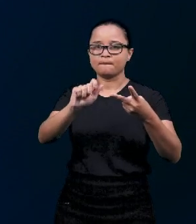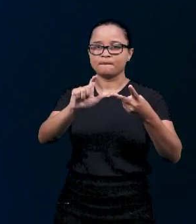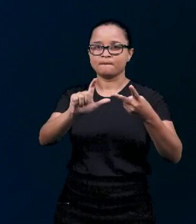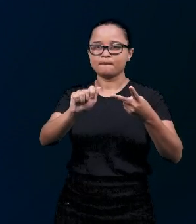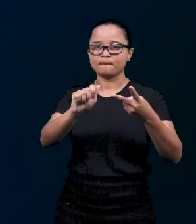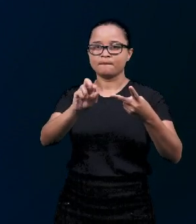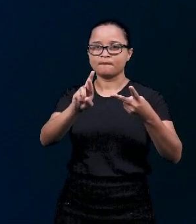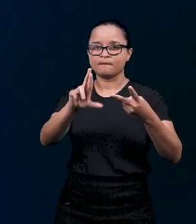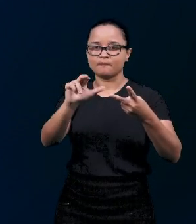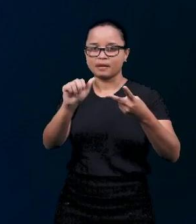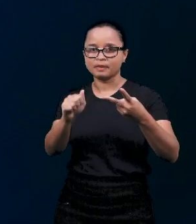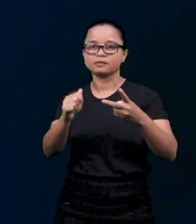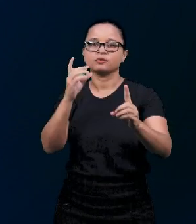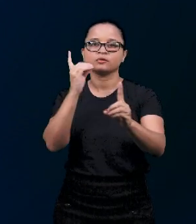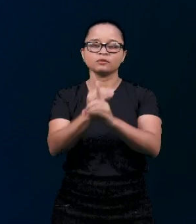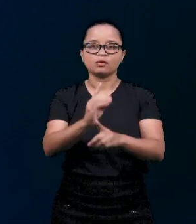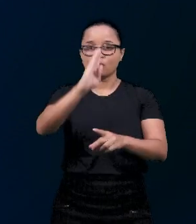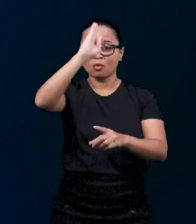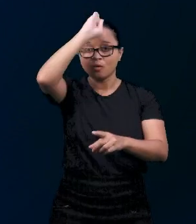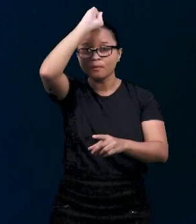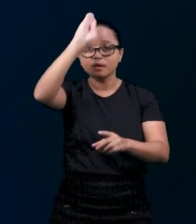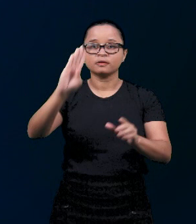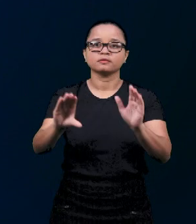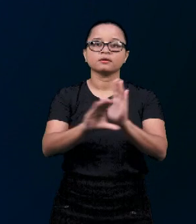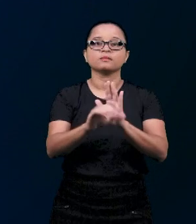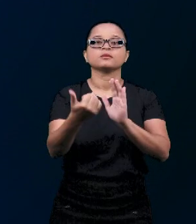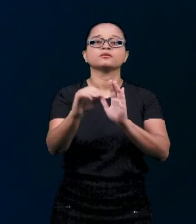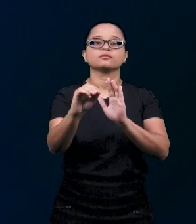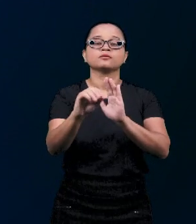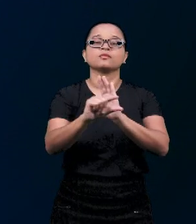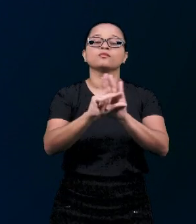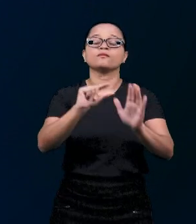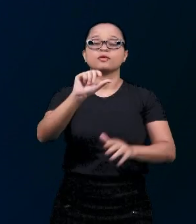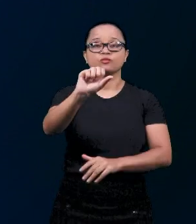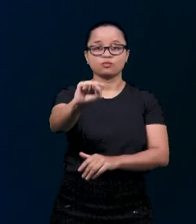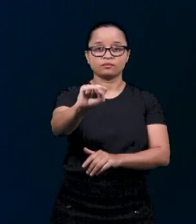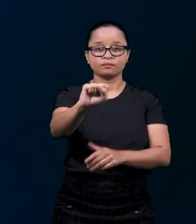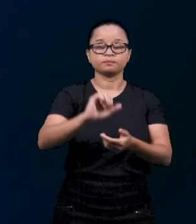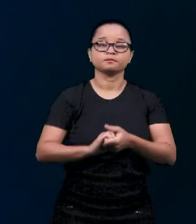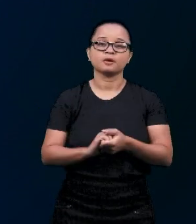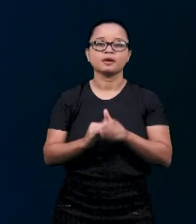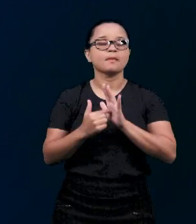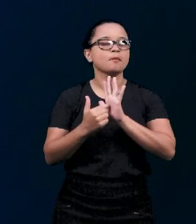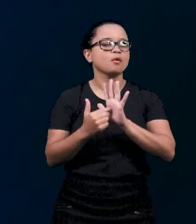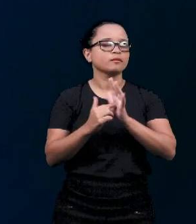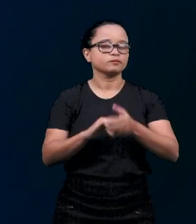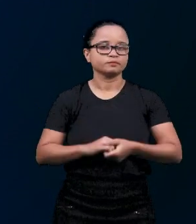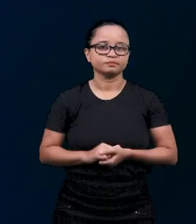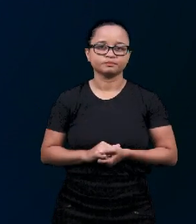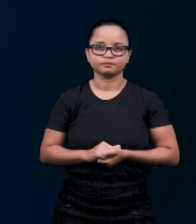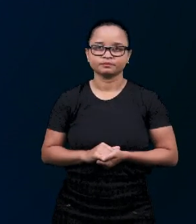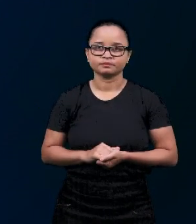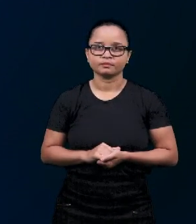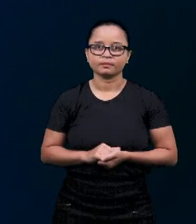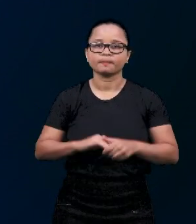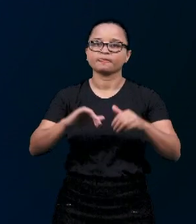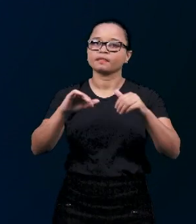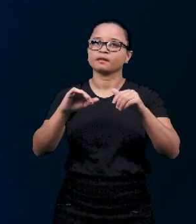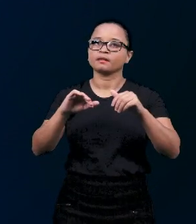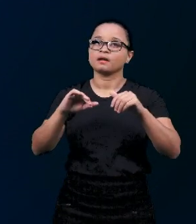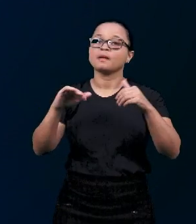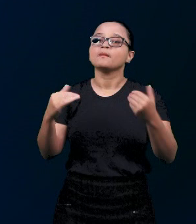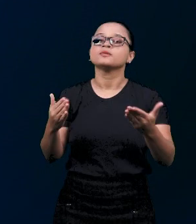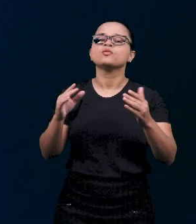aux Romains, chapitre 10, verset 8, qui dit « Mais que dit? La